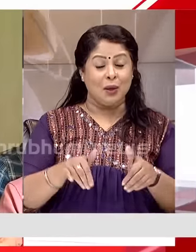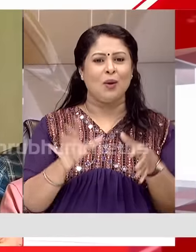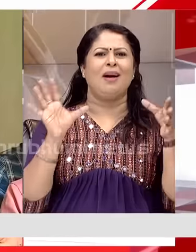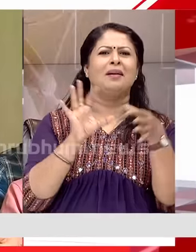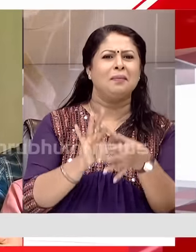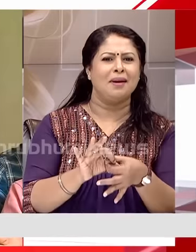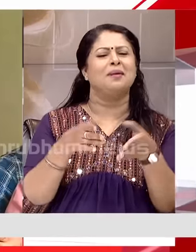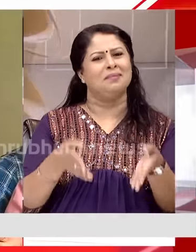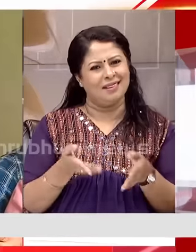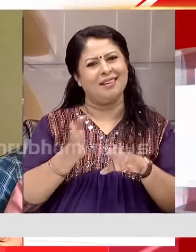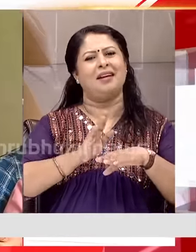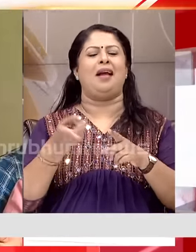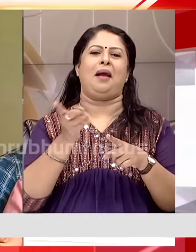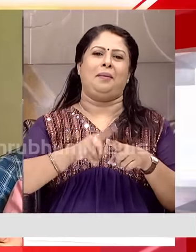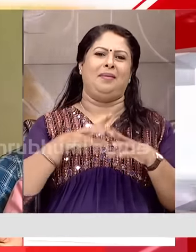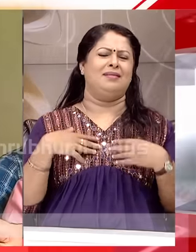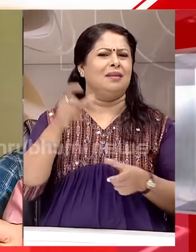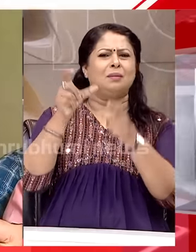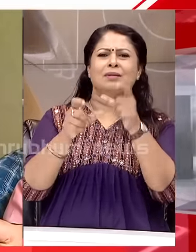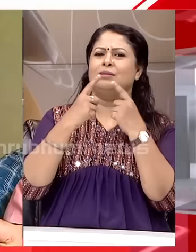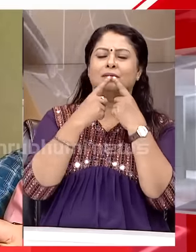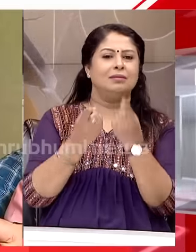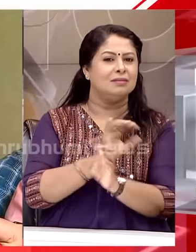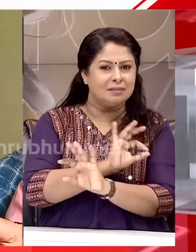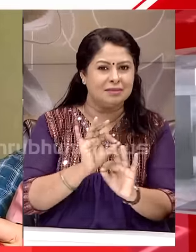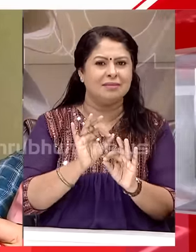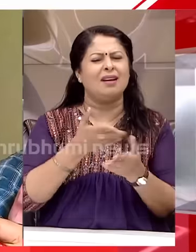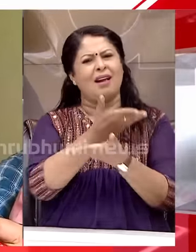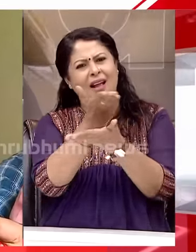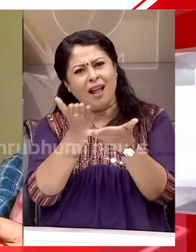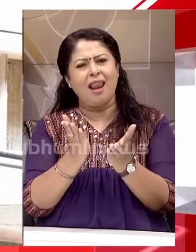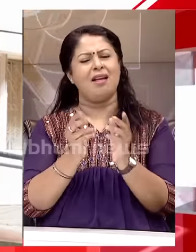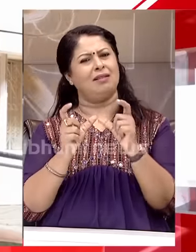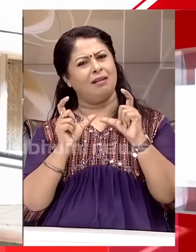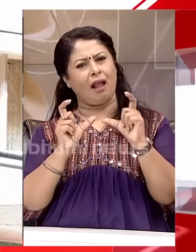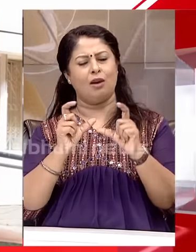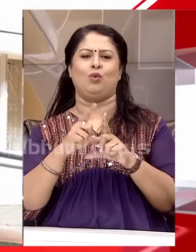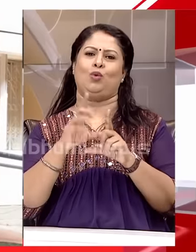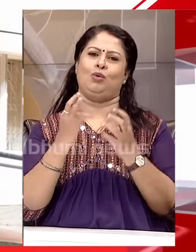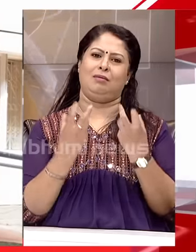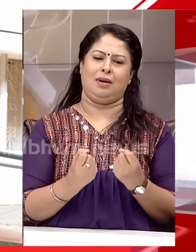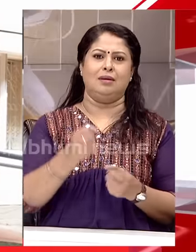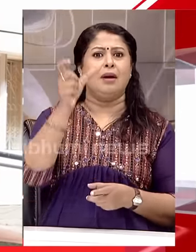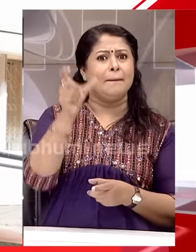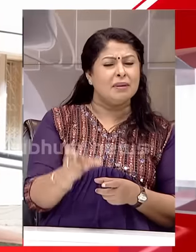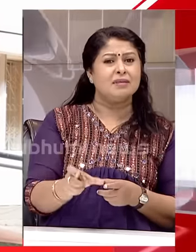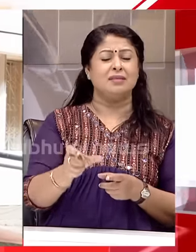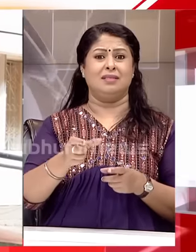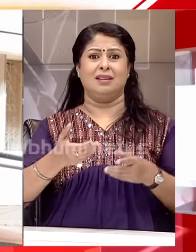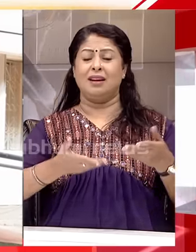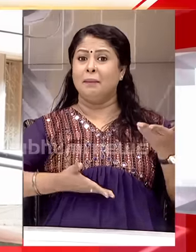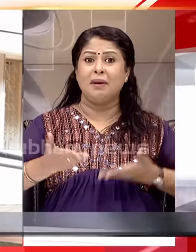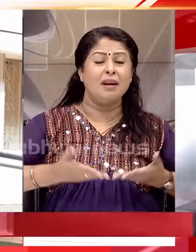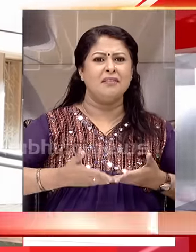ഭാഗമാണ് ഈ സംഭവം. ഞാൻ അതിനെക്കുറിച്ച് പറയുന്നില്ല. അതൊക്കെ ചെയ്യുമ്പോൾ എല്ലാ കാര്യങ്ങളും സൂക്ഷിച്ച് ചെയ്യേണ്ടതാണ്. ഒരു കാരണവശാലും അദ്ദേഹത്തിൻ്റെ രീതി